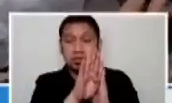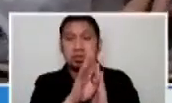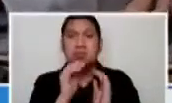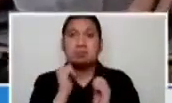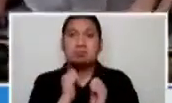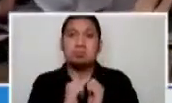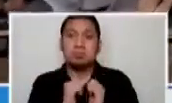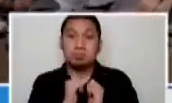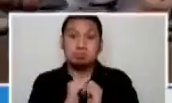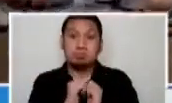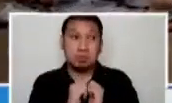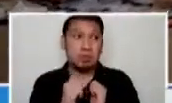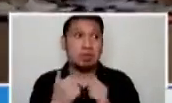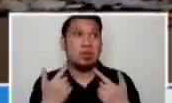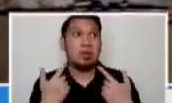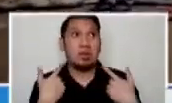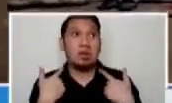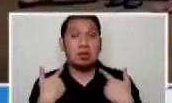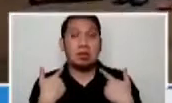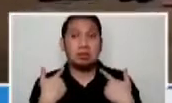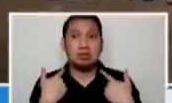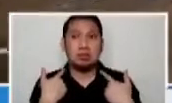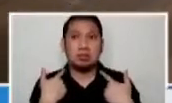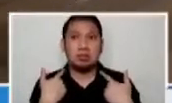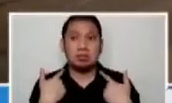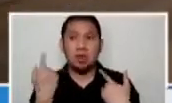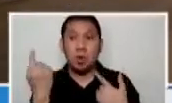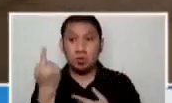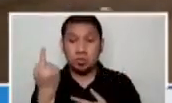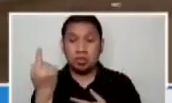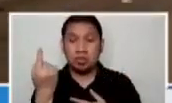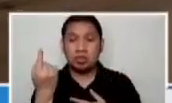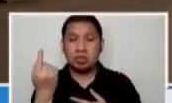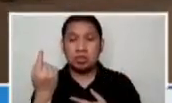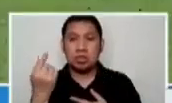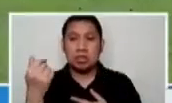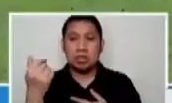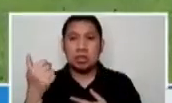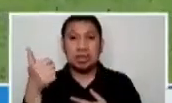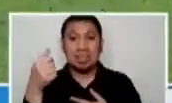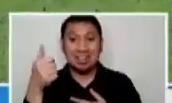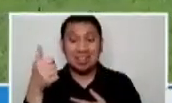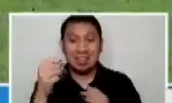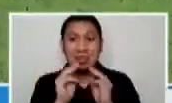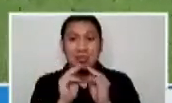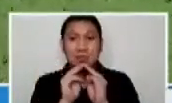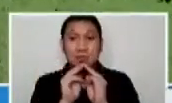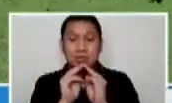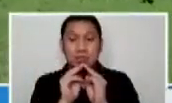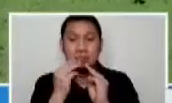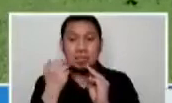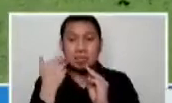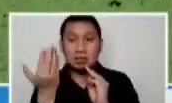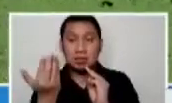recorded. Kaya ako po ay nagagalak at we are celebrating Eid